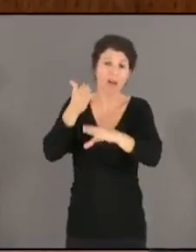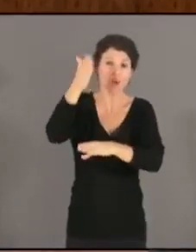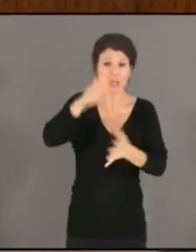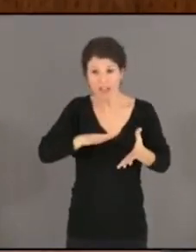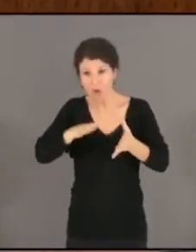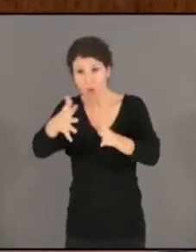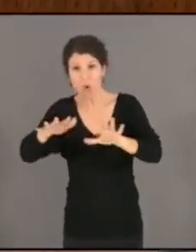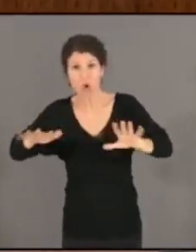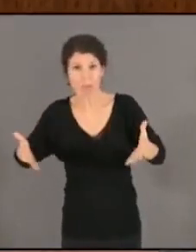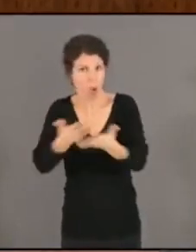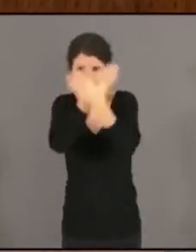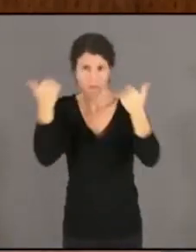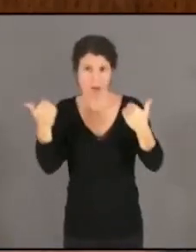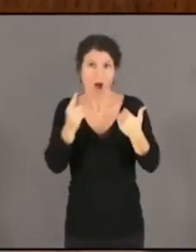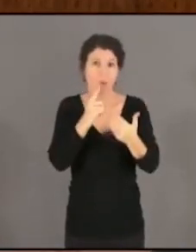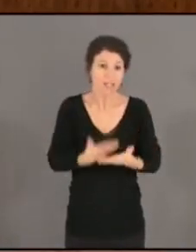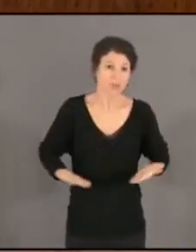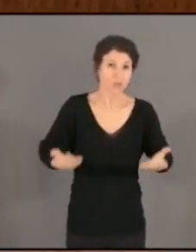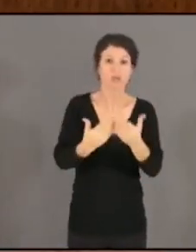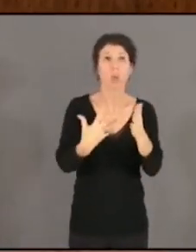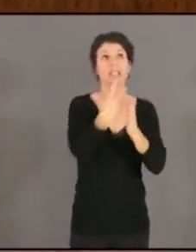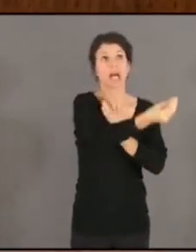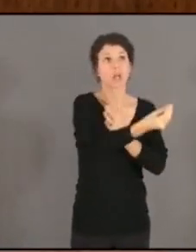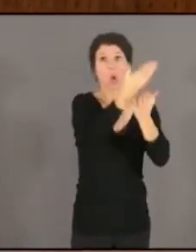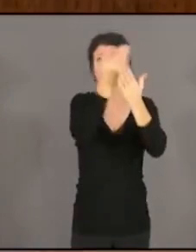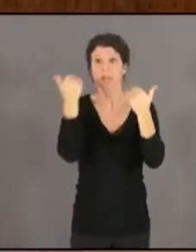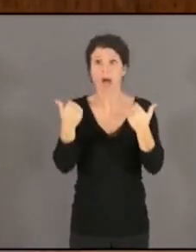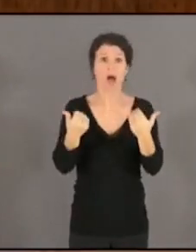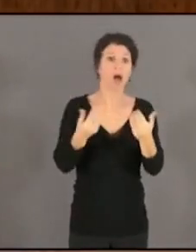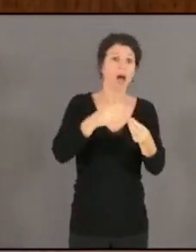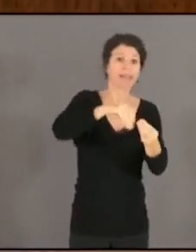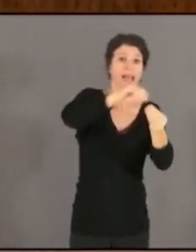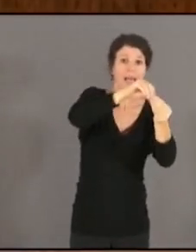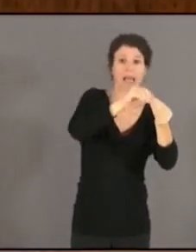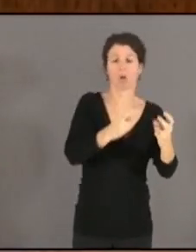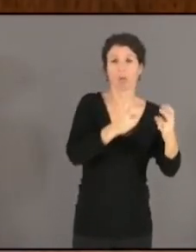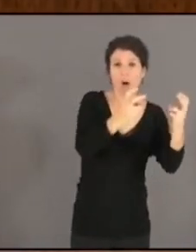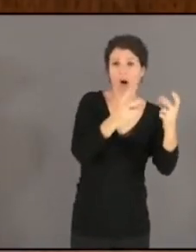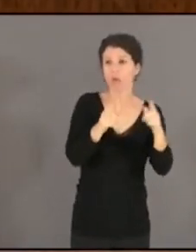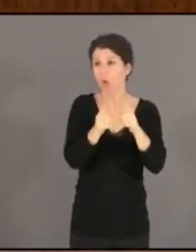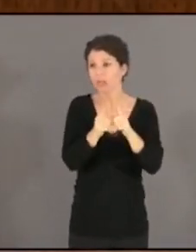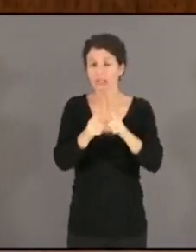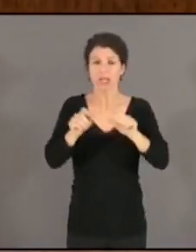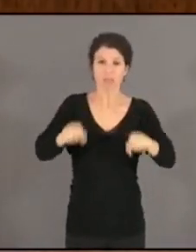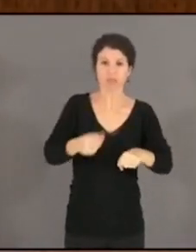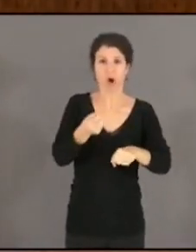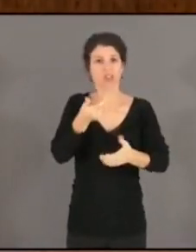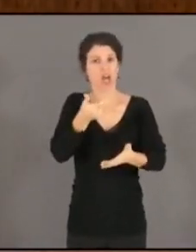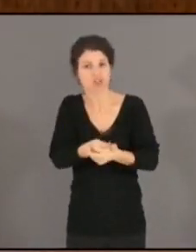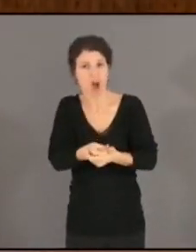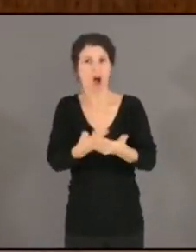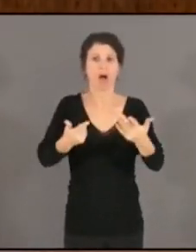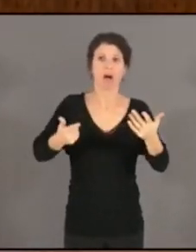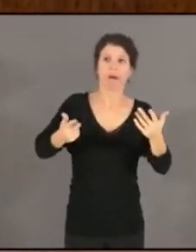multiples facteurs exogènes, taux d'intérêt, pouvoir d'achat, anticipation du consommateur sur les prix de l'immobilier qui peuvent influer sur les comportements